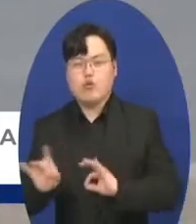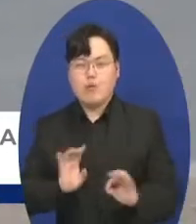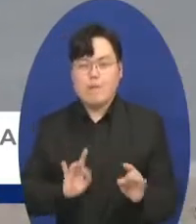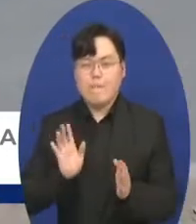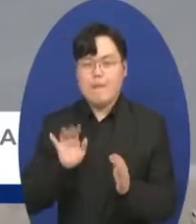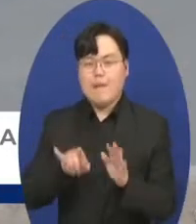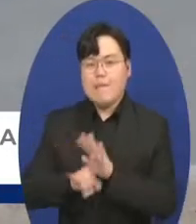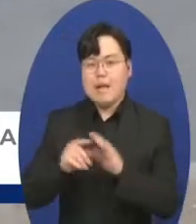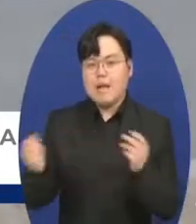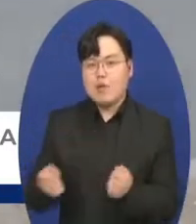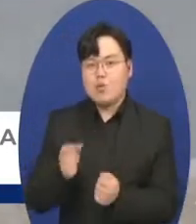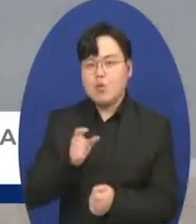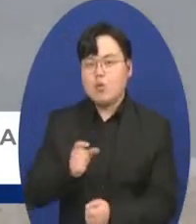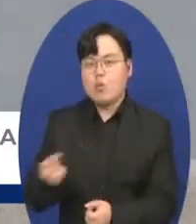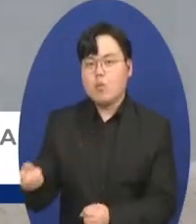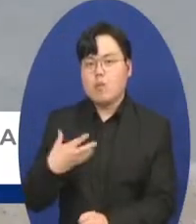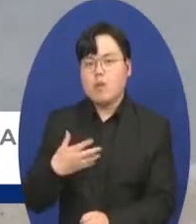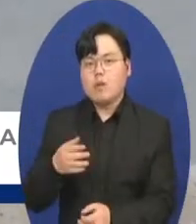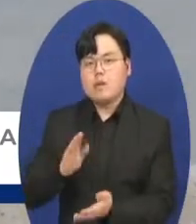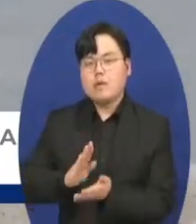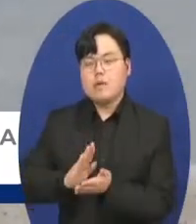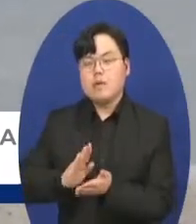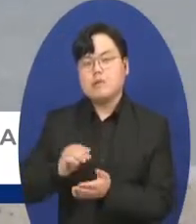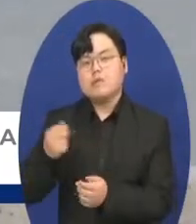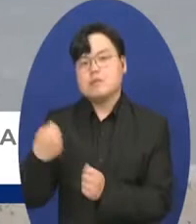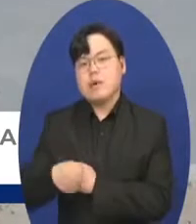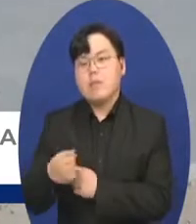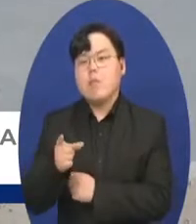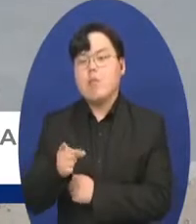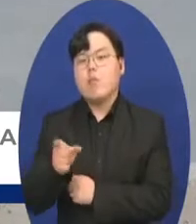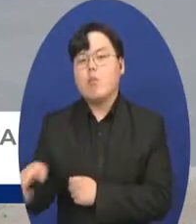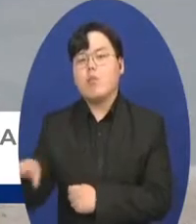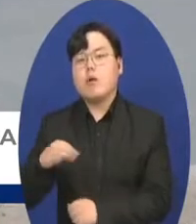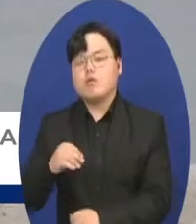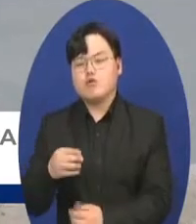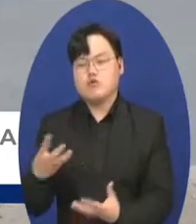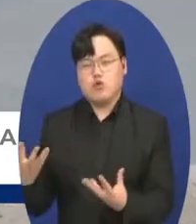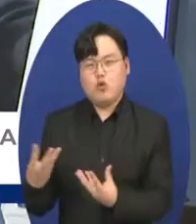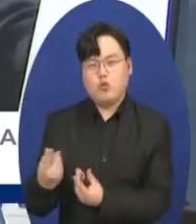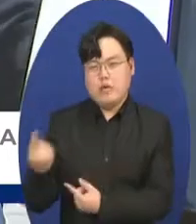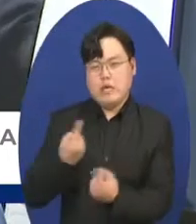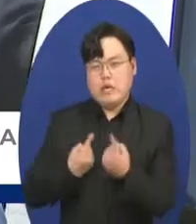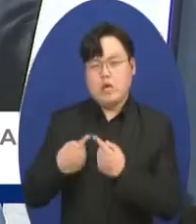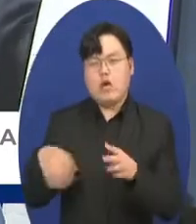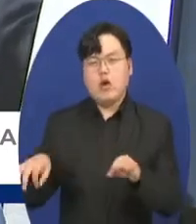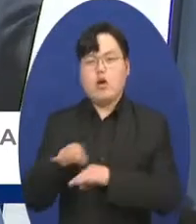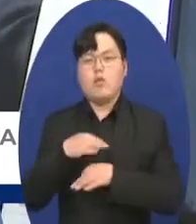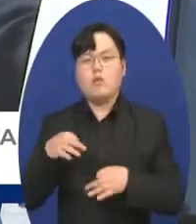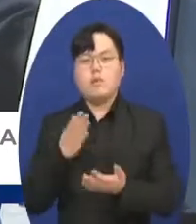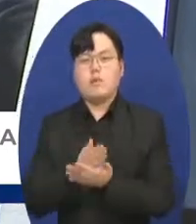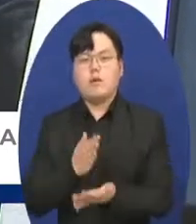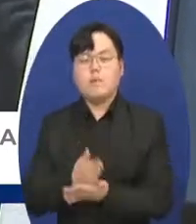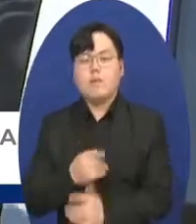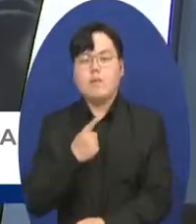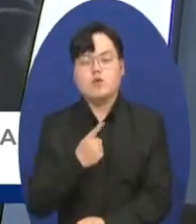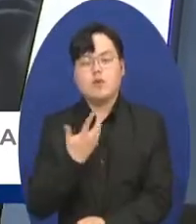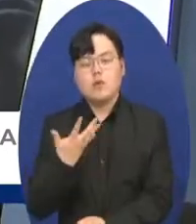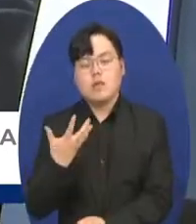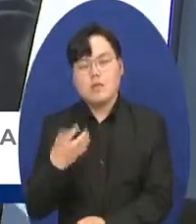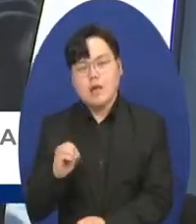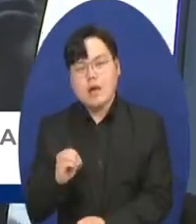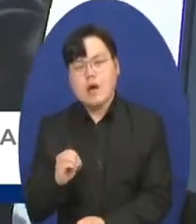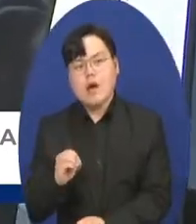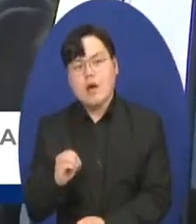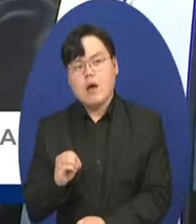тушааж байна. Ойр доо нөгөө жоохон унаад ирэхээр өөхгүй байна. Ирж байгаа юм баг байна.